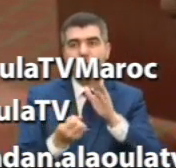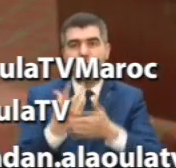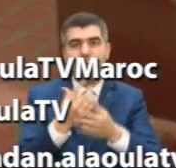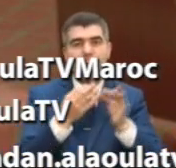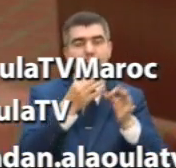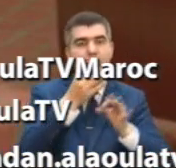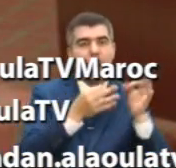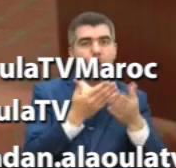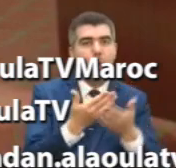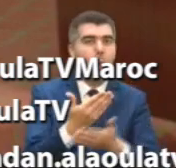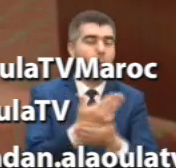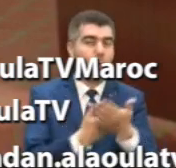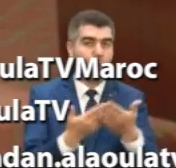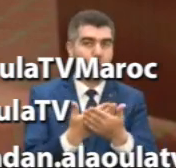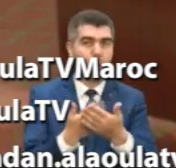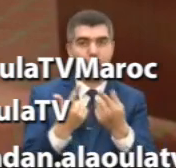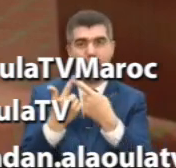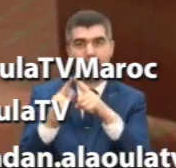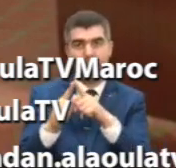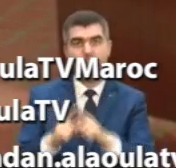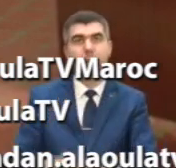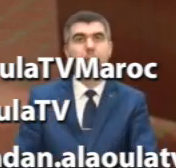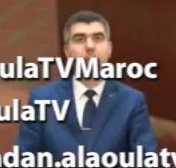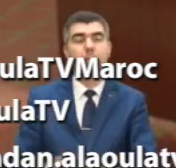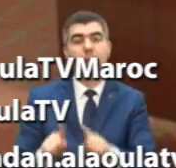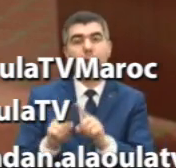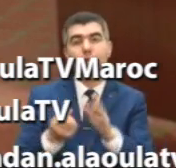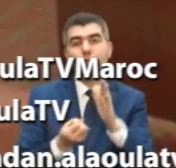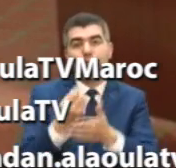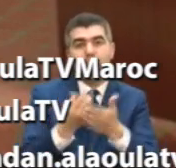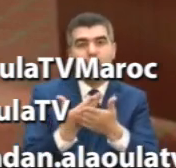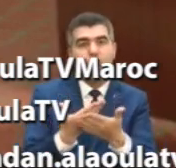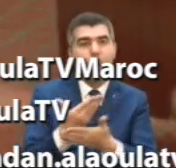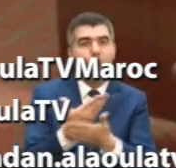العدالة، وأخذا بعين الاعتبار بمستجداته